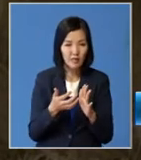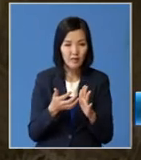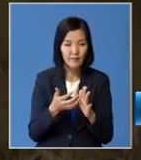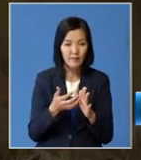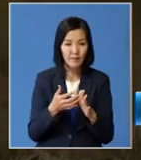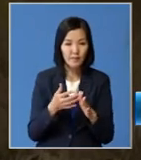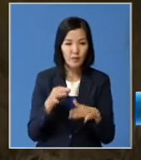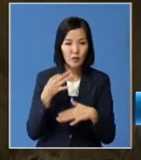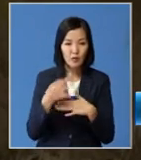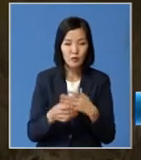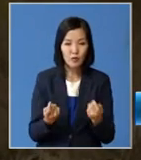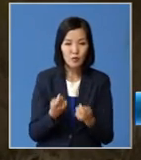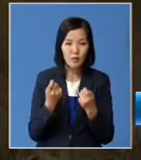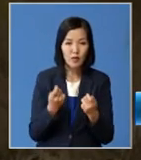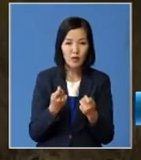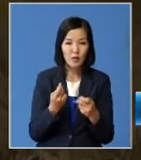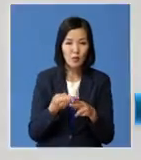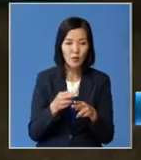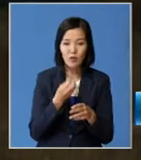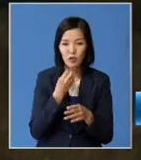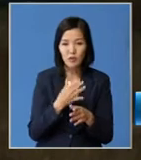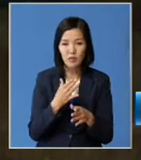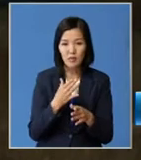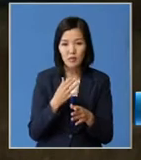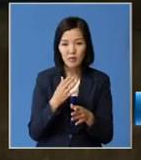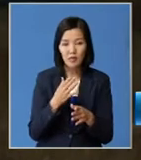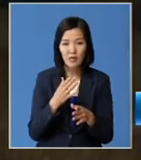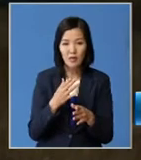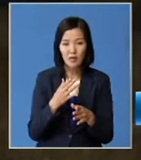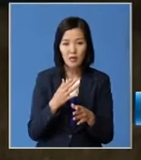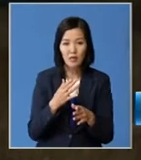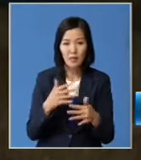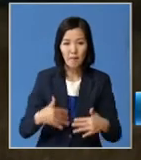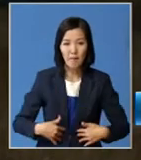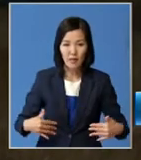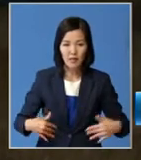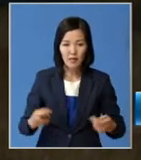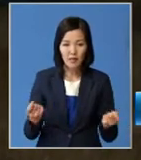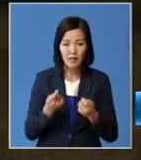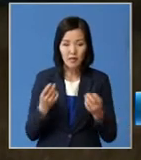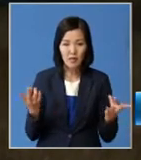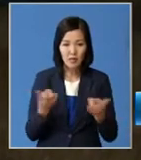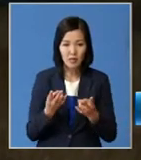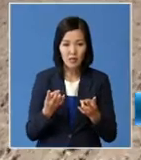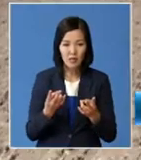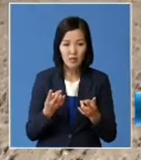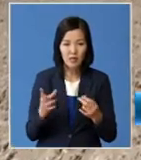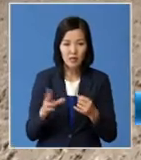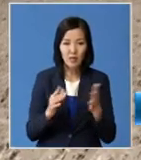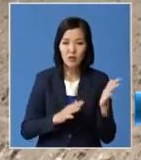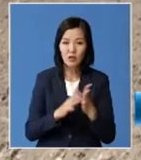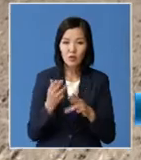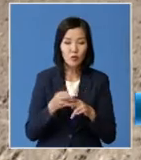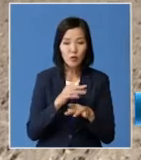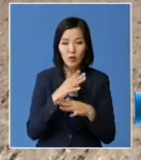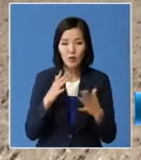Күздік бидайға да керемет тамаша ауа райы болып тұр. Жайылымға да жақсы керек болса. Алматы облысының жайылымы деген құлпырып тұр. Дегенмен